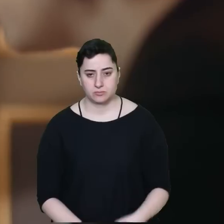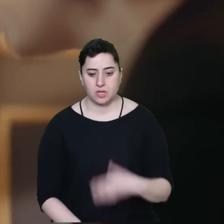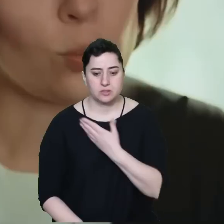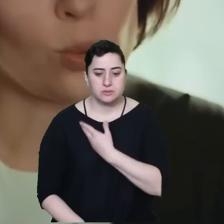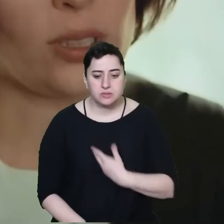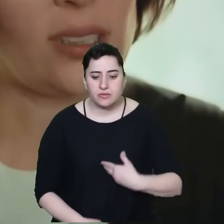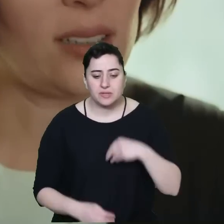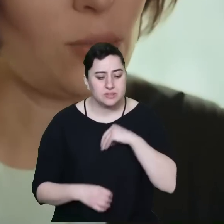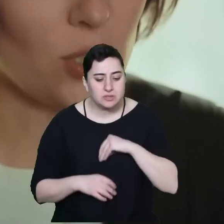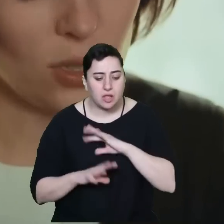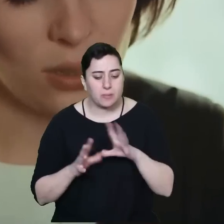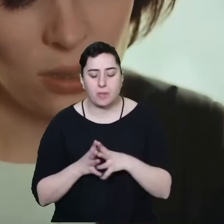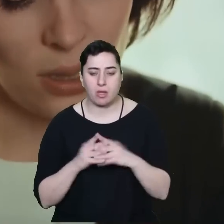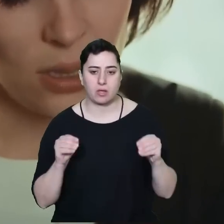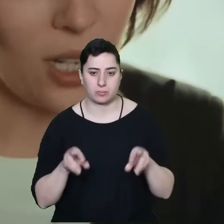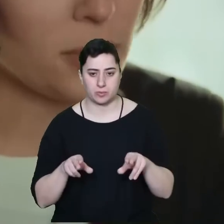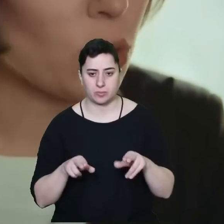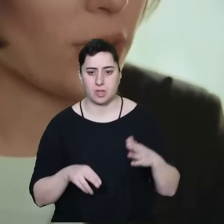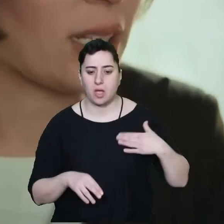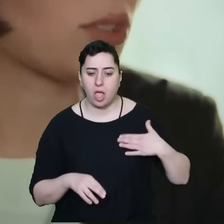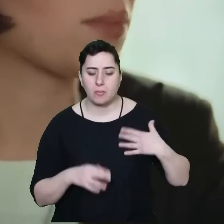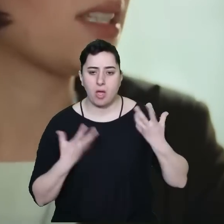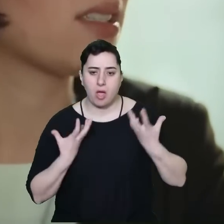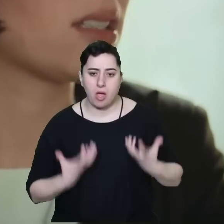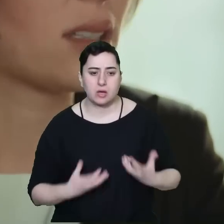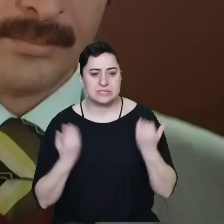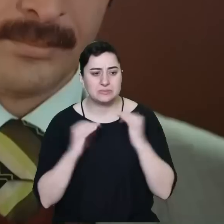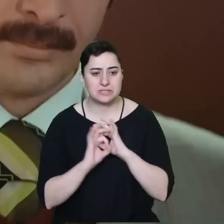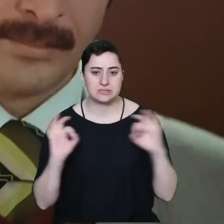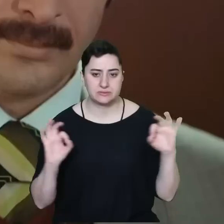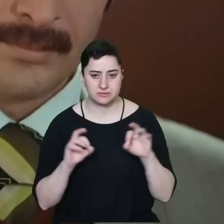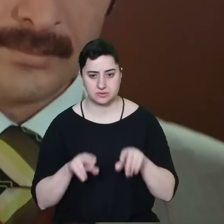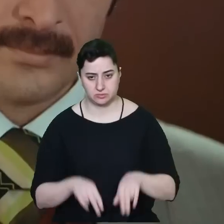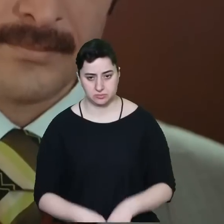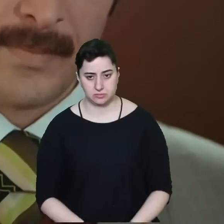Sevgiye dair tüm duygularını yitirmiş. Kalbine çöreklenmiş kimsesizlik.